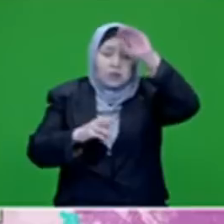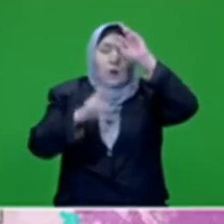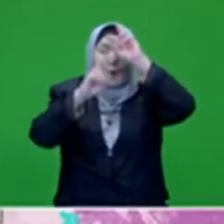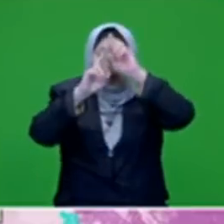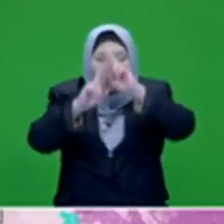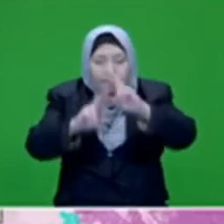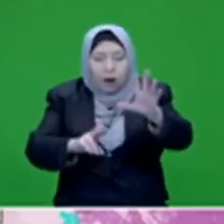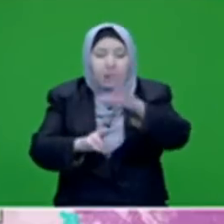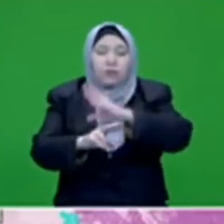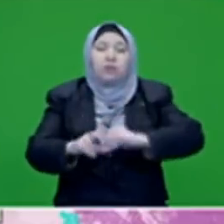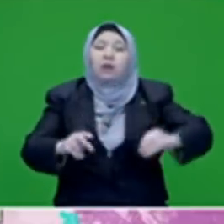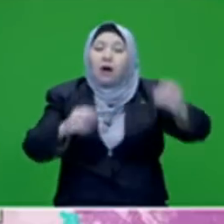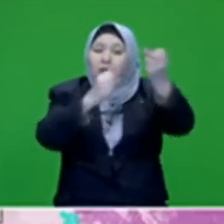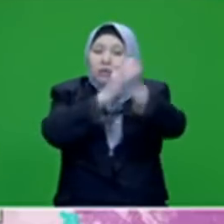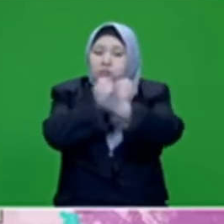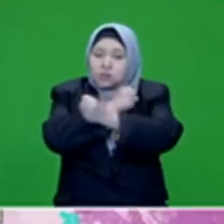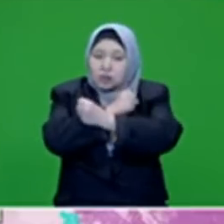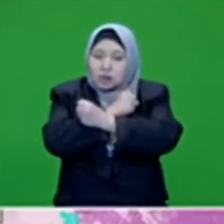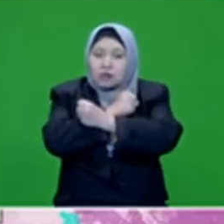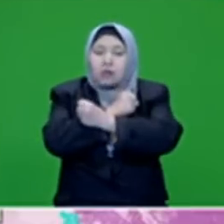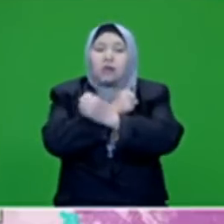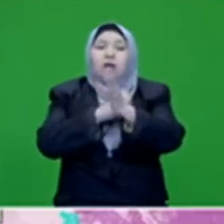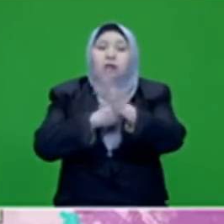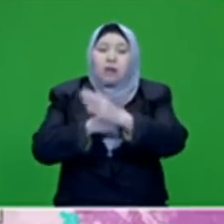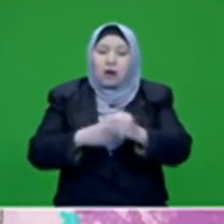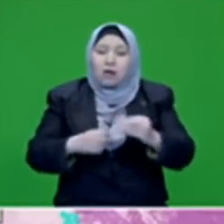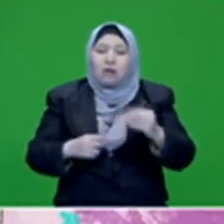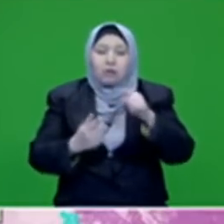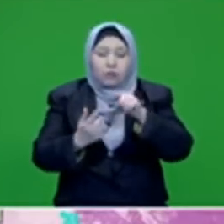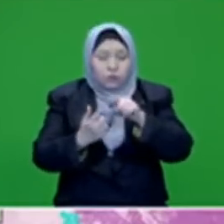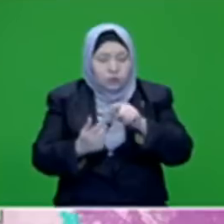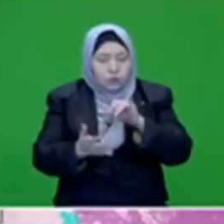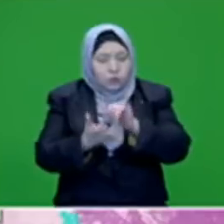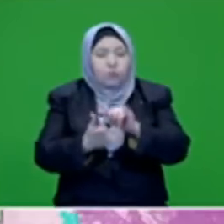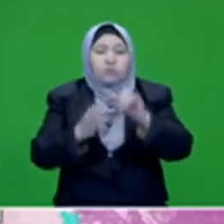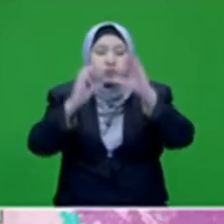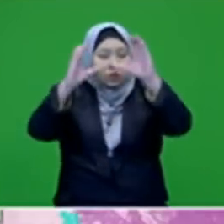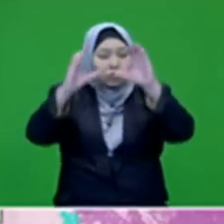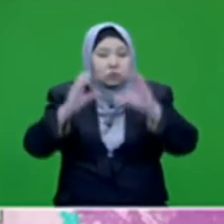مكنا ليوسف في الأرض